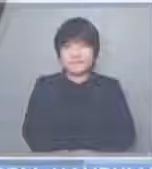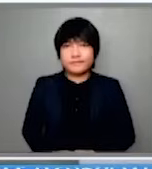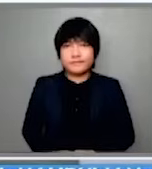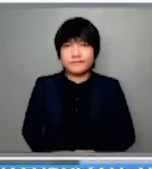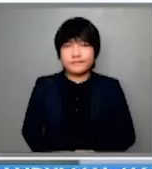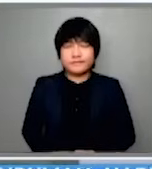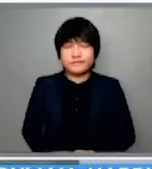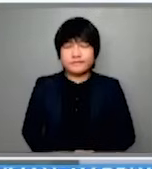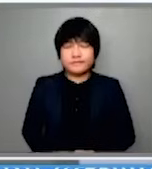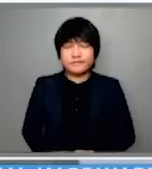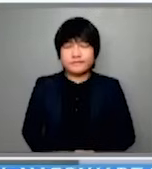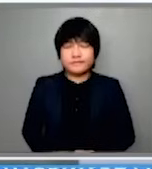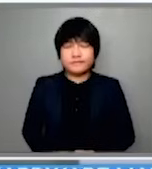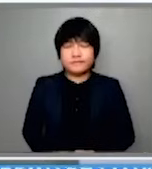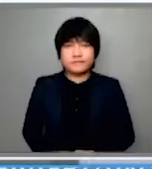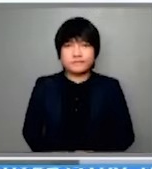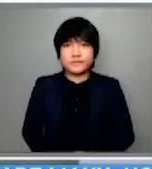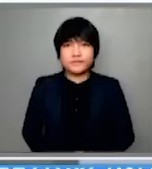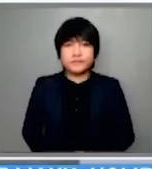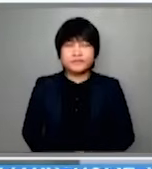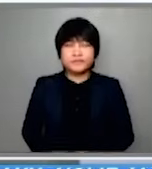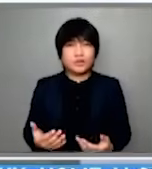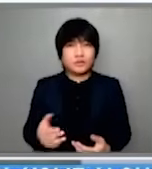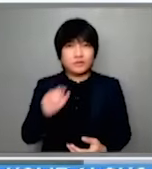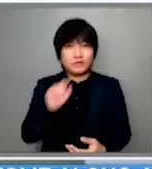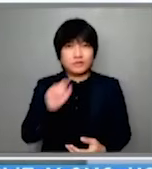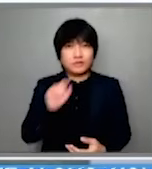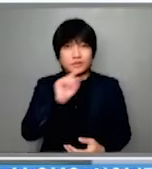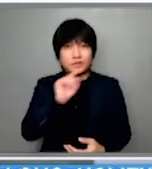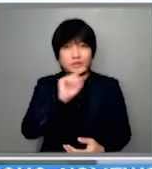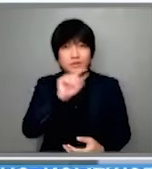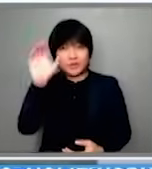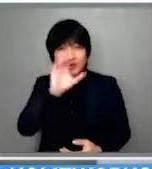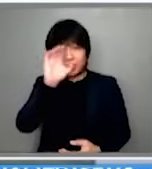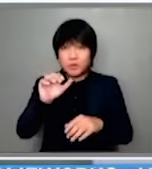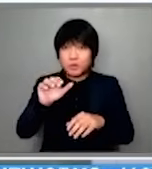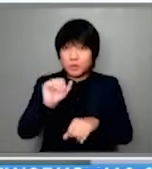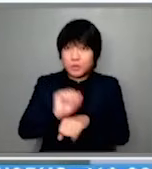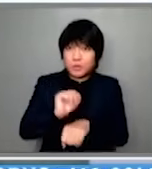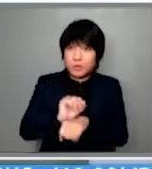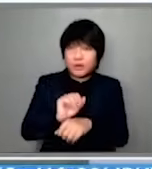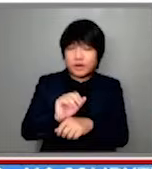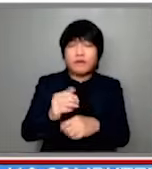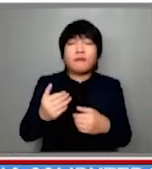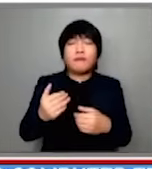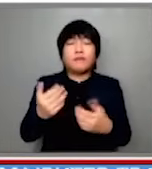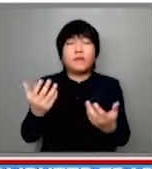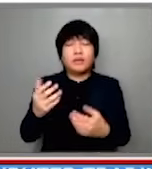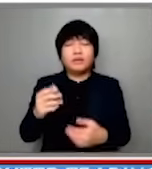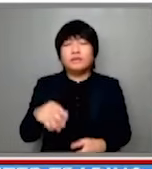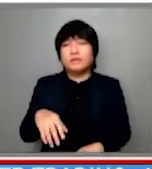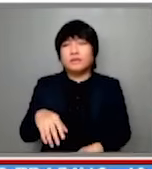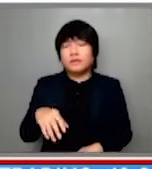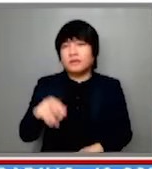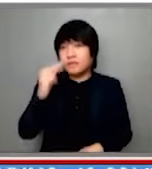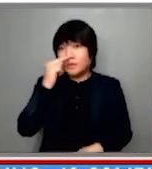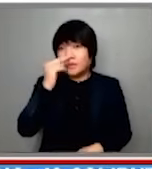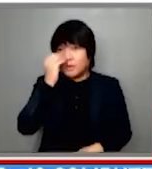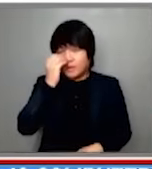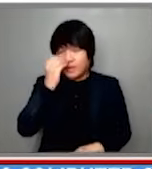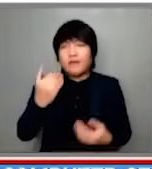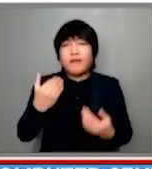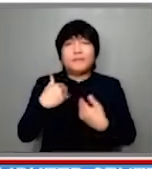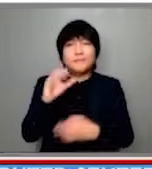Nga naghahanap ng trabaho sa Negros Occidental, magkakaroon dyan ng Christmas Job Fair. Gagawin niya ng